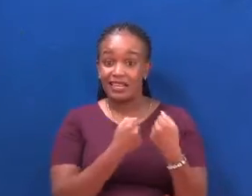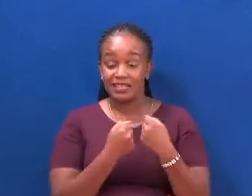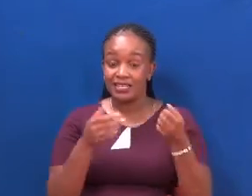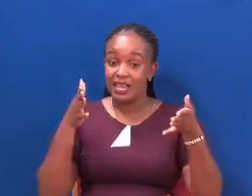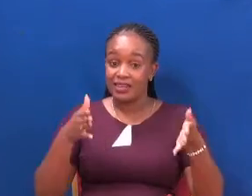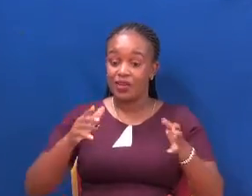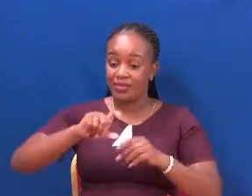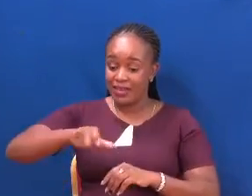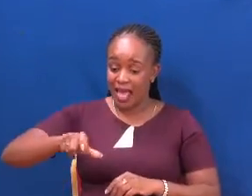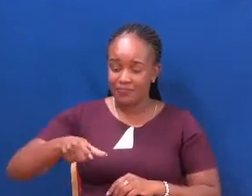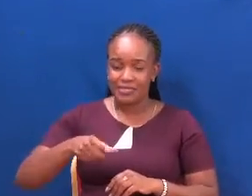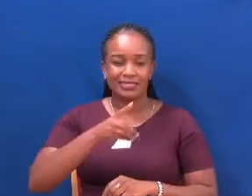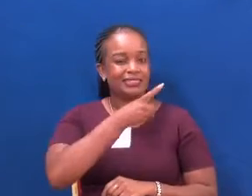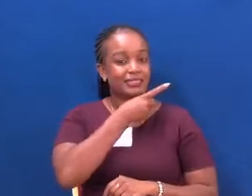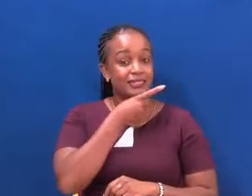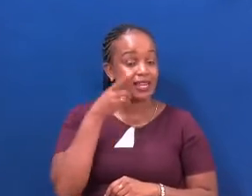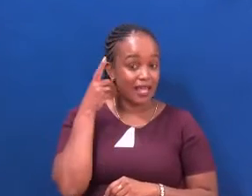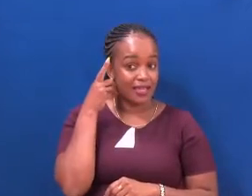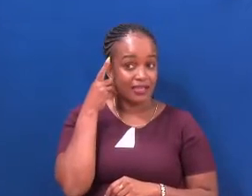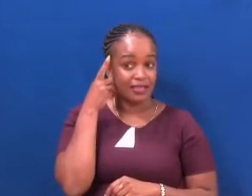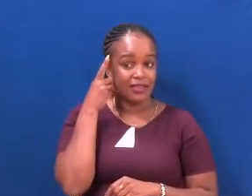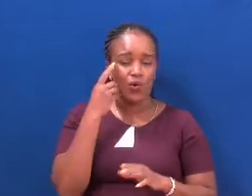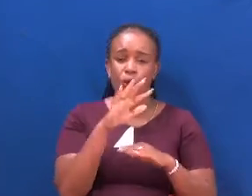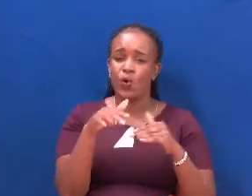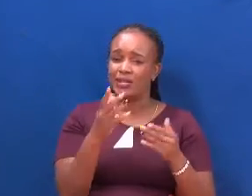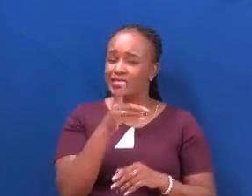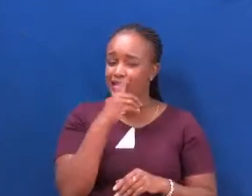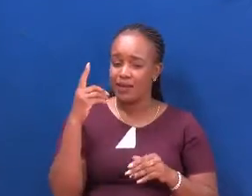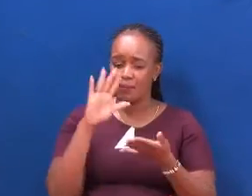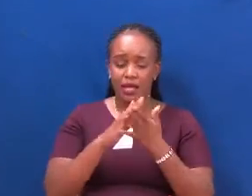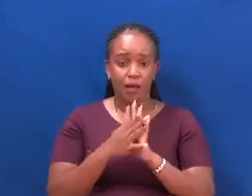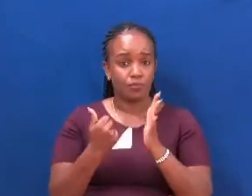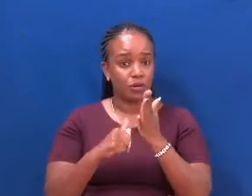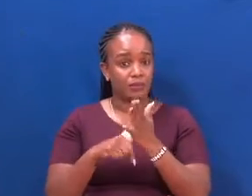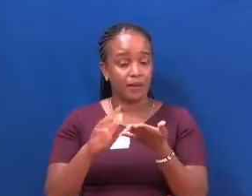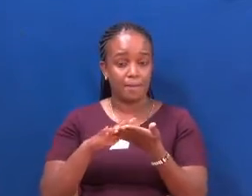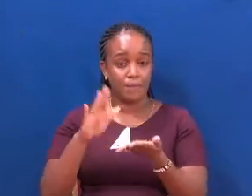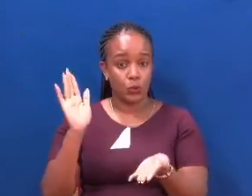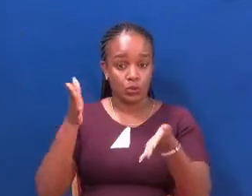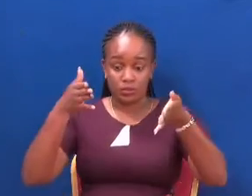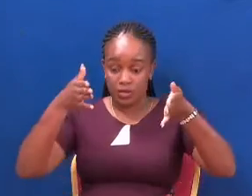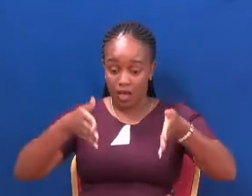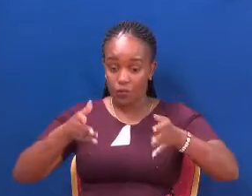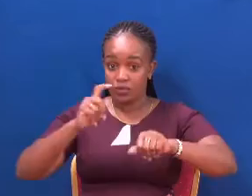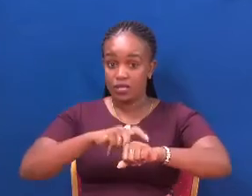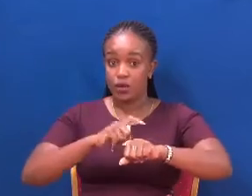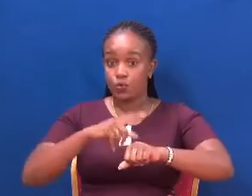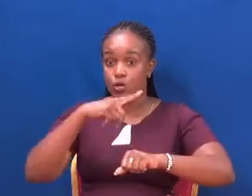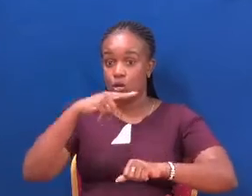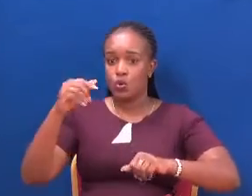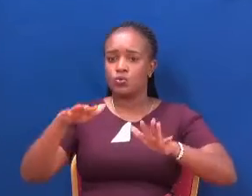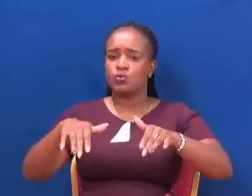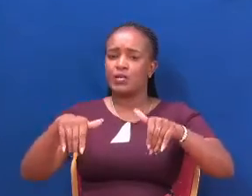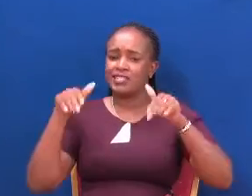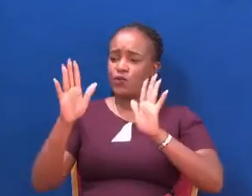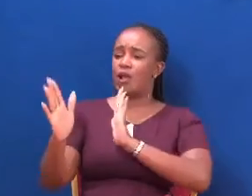Hizo ndizo zilikuwa zinatuokoa lakini sahihi zimekauka, zimekuwa ni shida sana. Sasa wakati tunapoenda pia kungoja ile line za maji